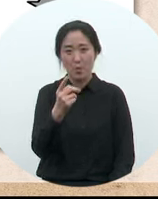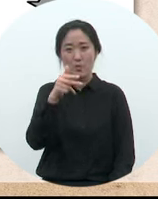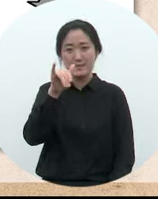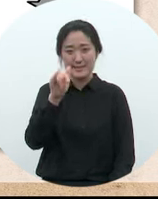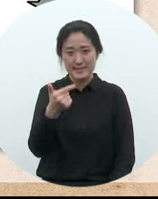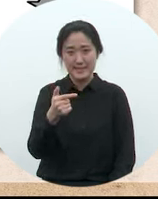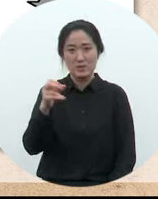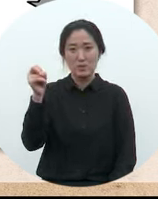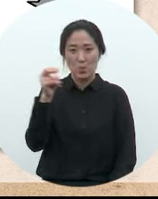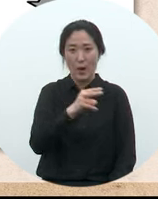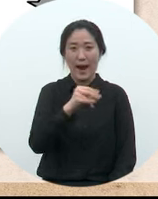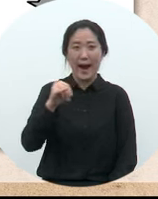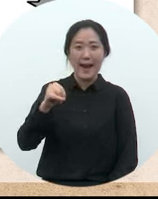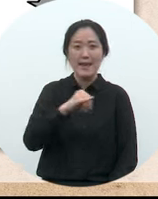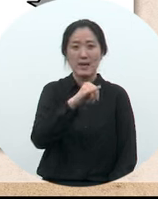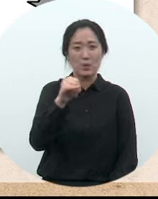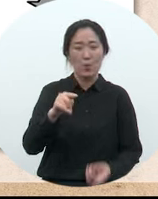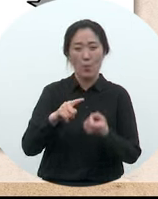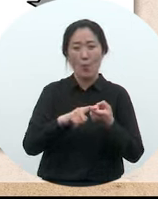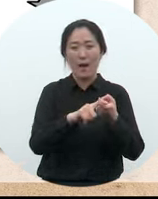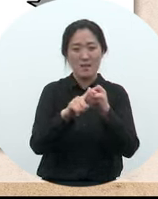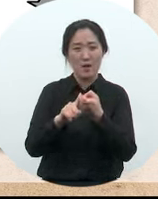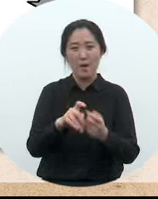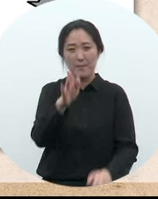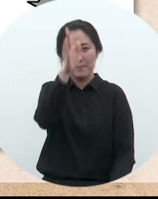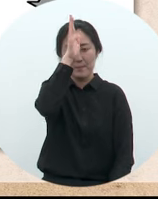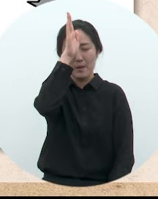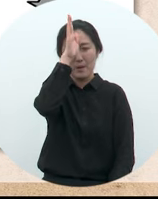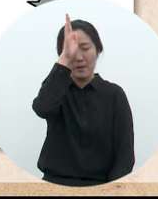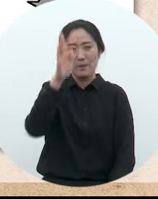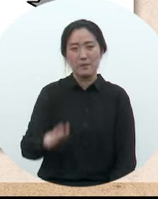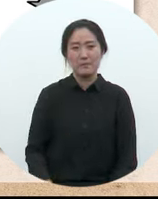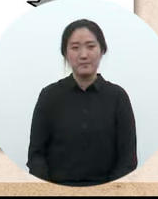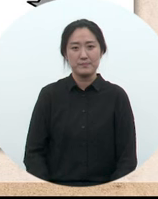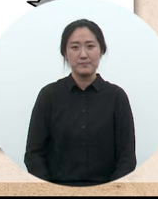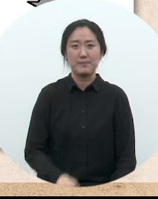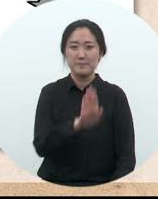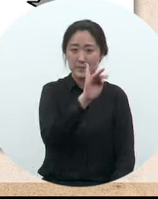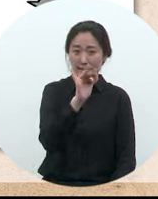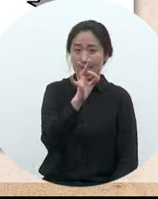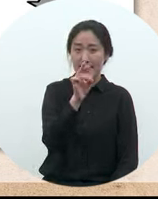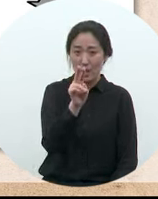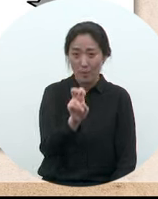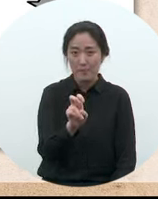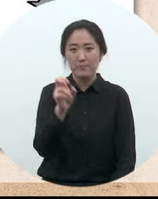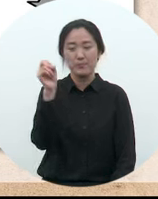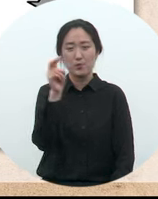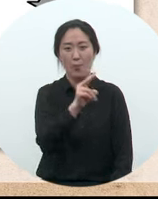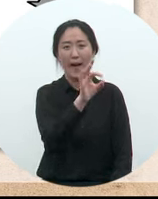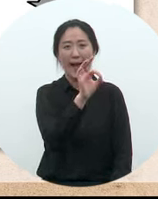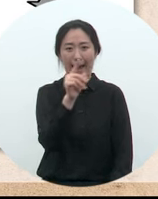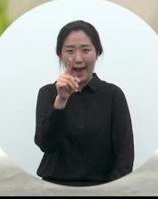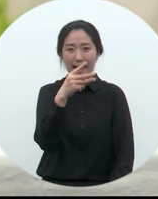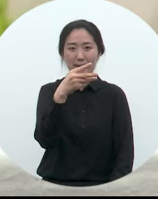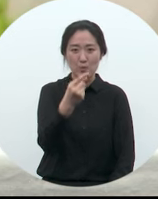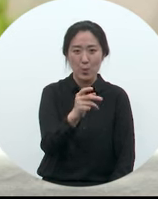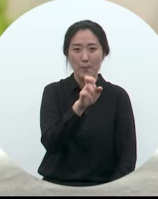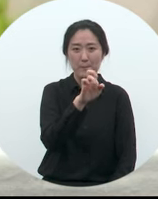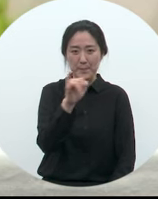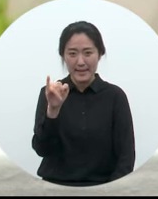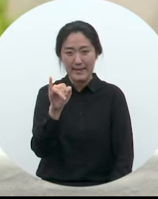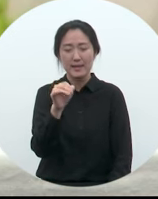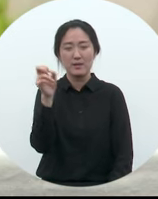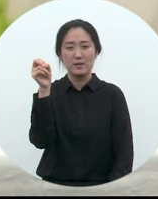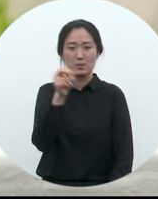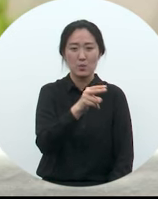습진, 알레르기 질환도 다 면역력과 관련이 있습니다. 예를 들게 되면 알러지성 비염이나 아토피, 뭐